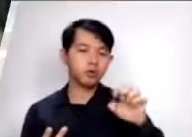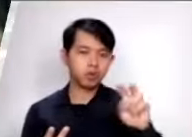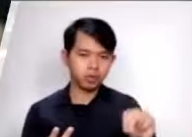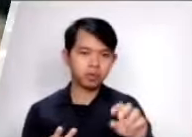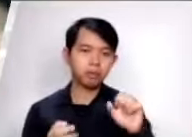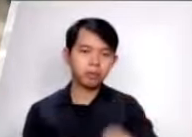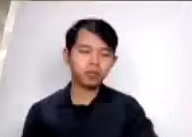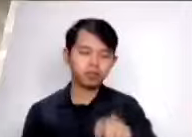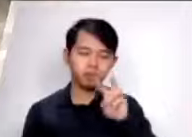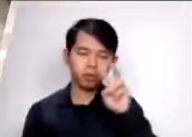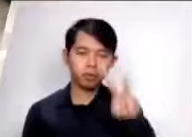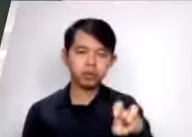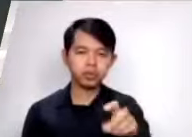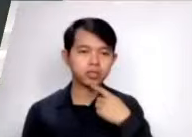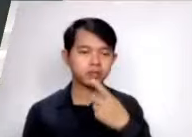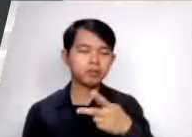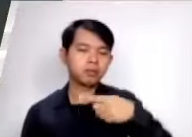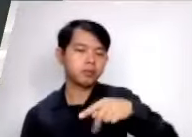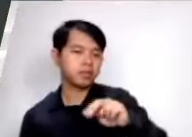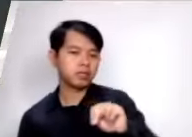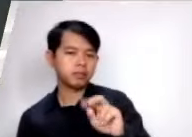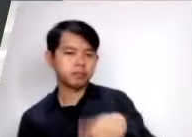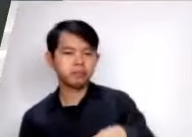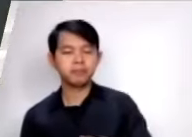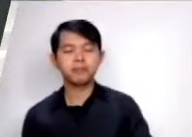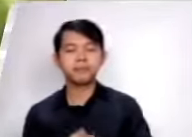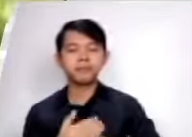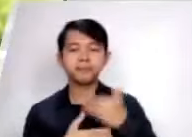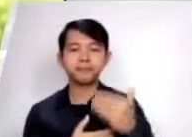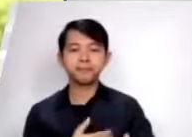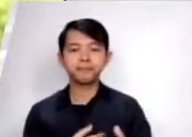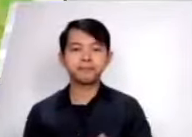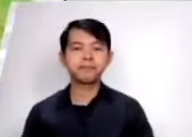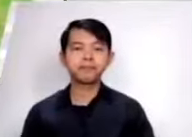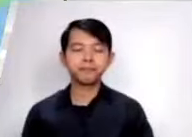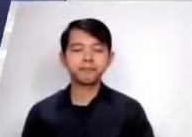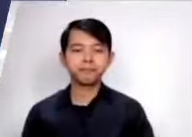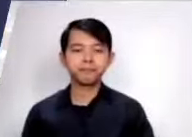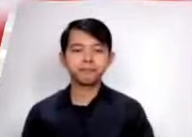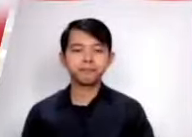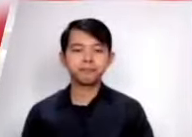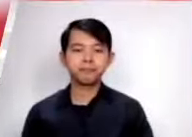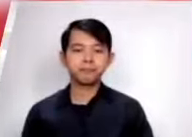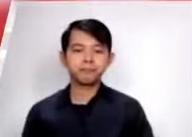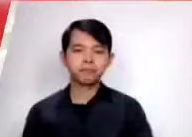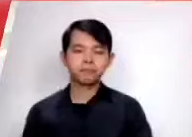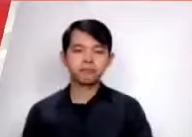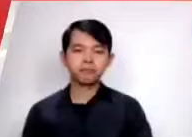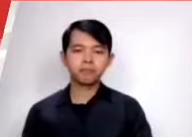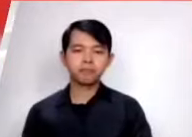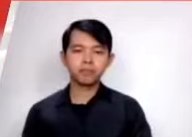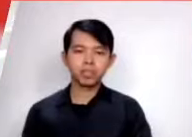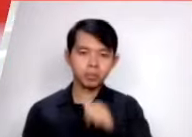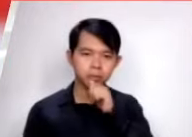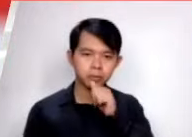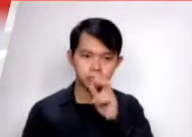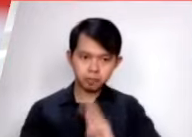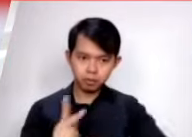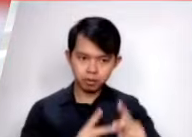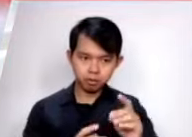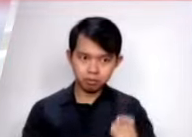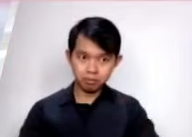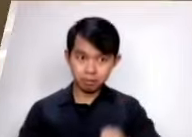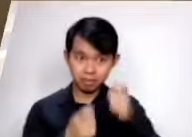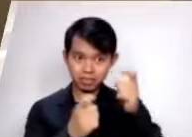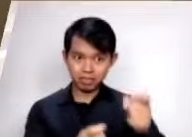Kampo ni Pastor Apollo Quebuloy, kinwestiyon ang motibo ng mga umano'y pribadong taong nag-alok ng 10 milyong pisong pabuya para